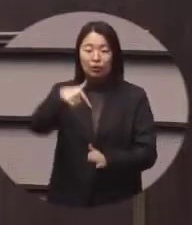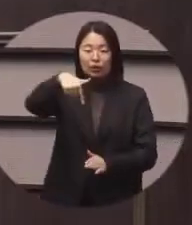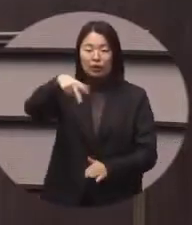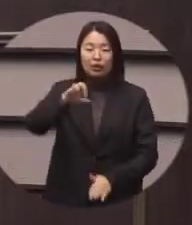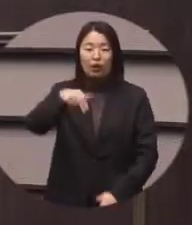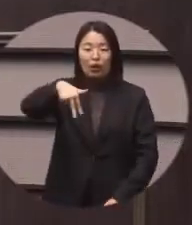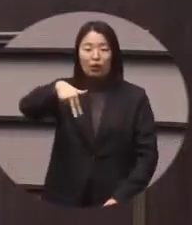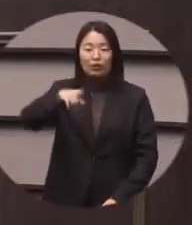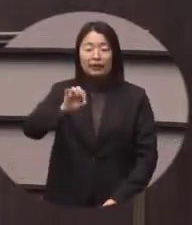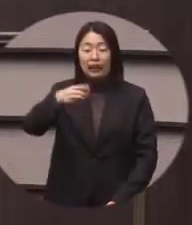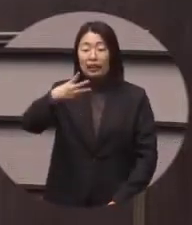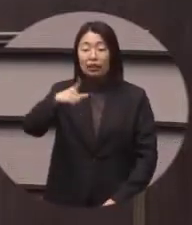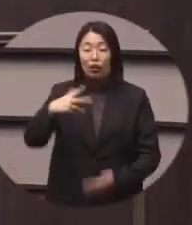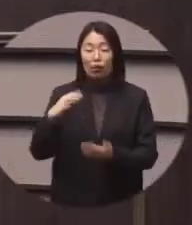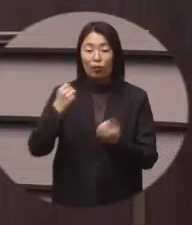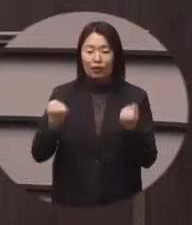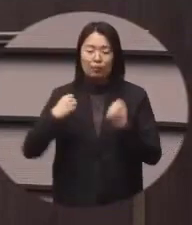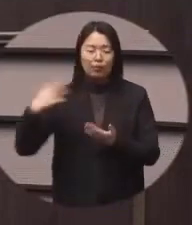확신합니다.